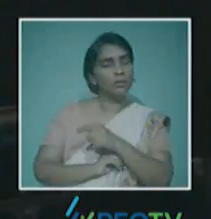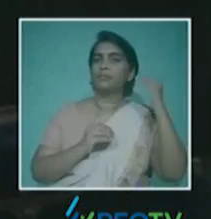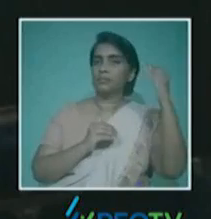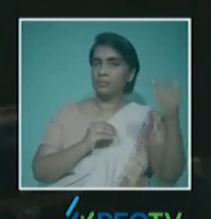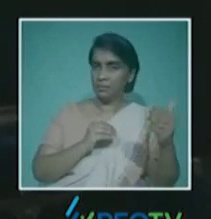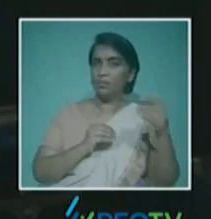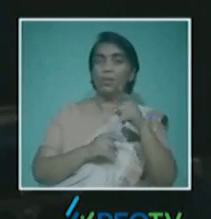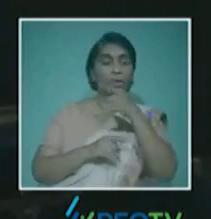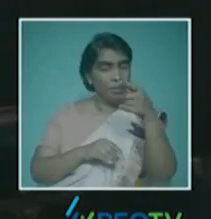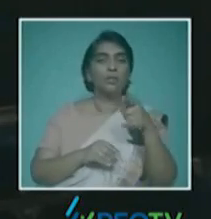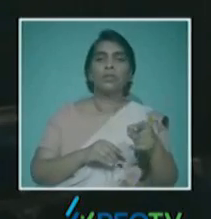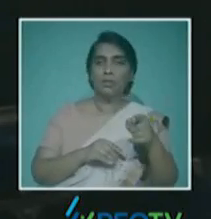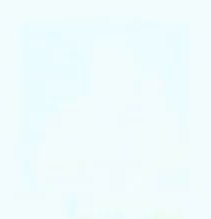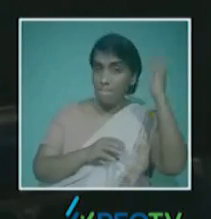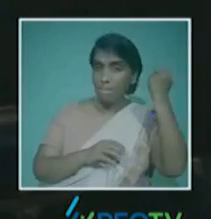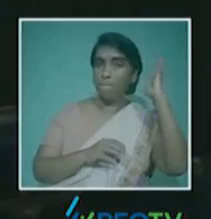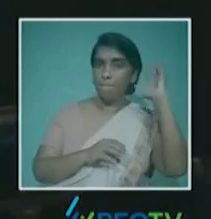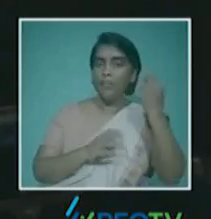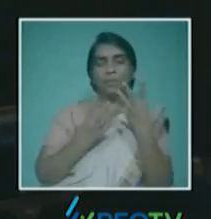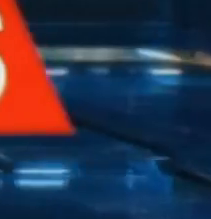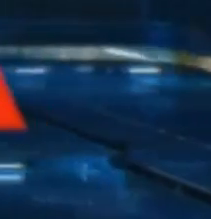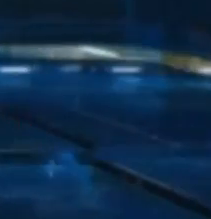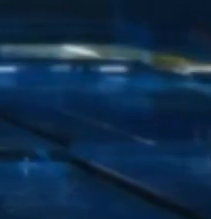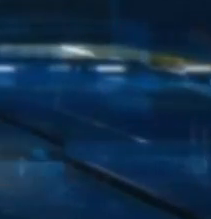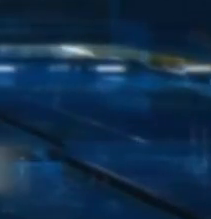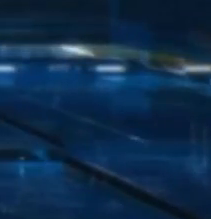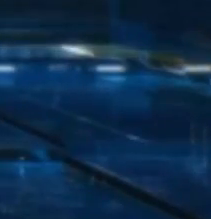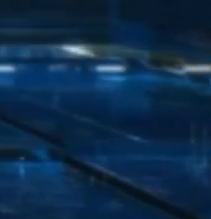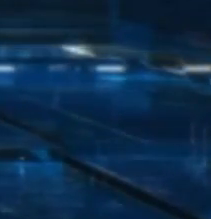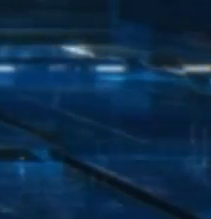එහාට තමුන්නාස්සෙල්ලට ප්‍රතිඵල ලබා ගන්න පුළුවන්.